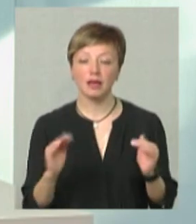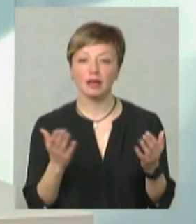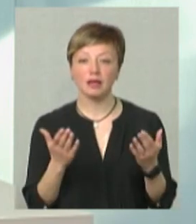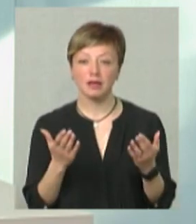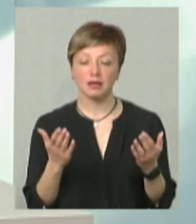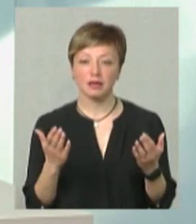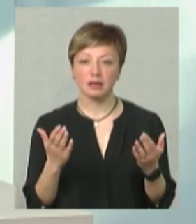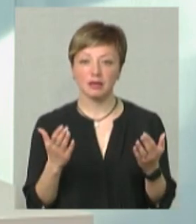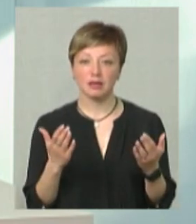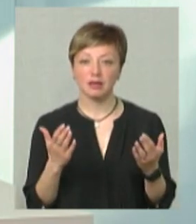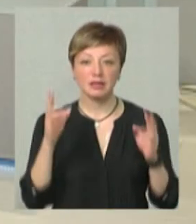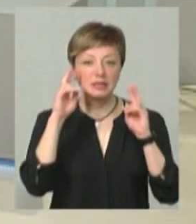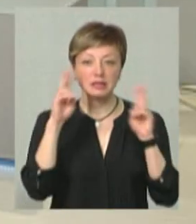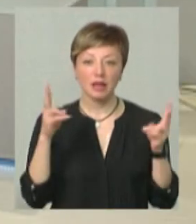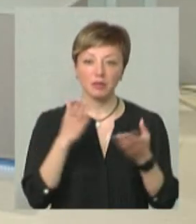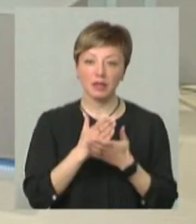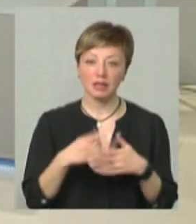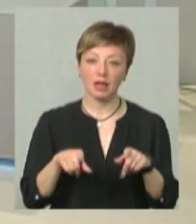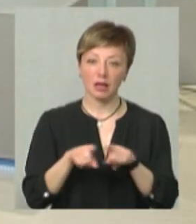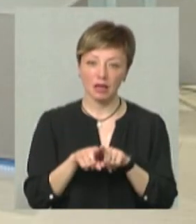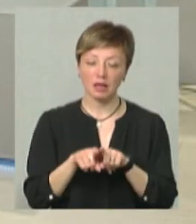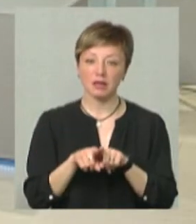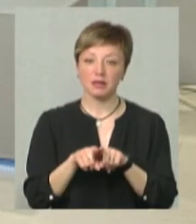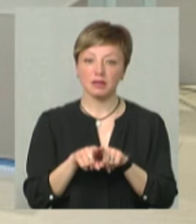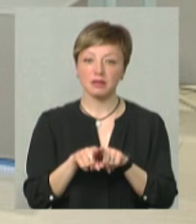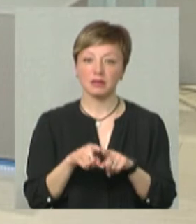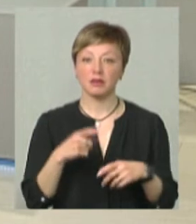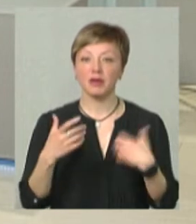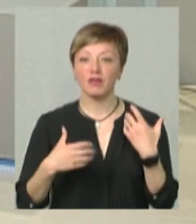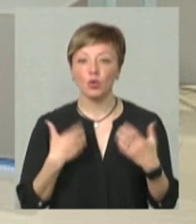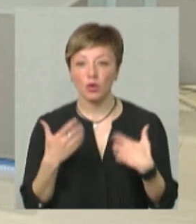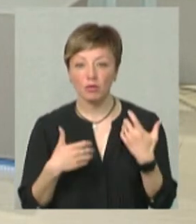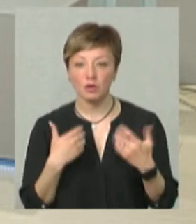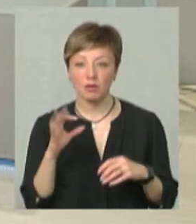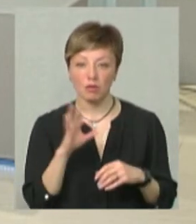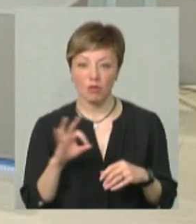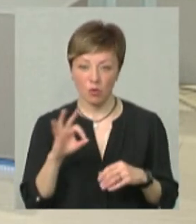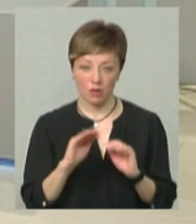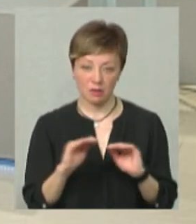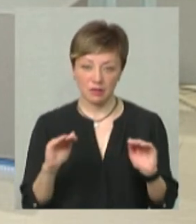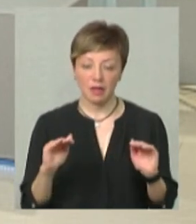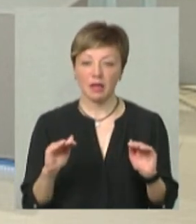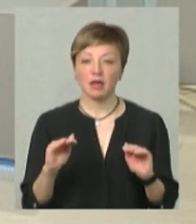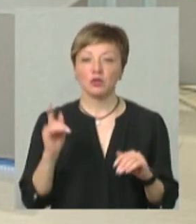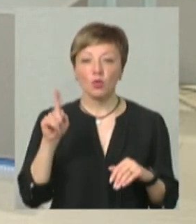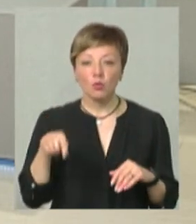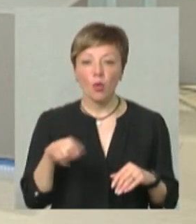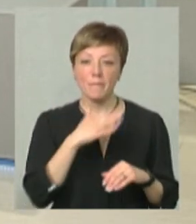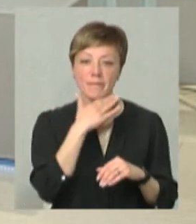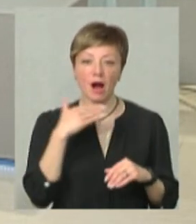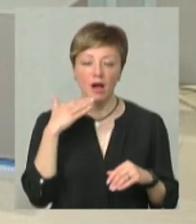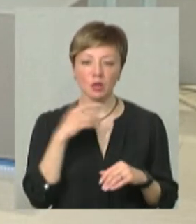за яких ми навіть не знаємо, що вони є такі в житті, але ми за них хвилюємося. Тому багато